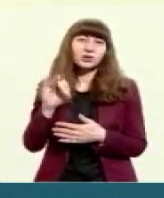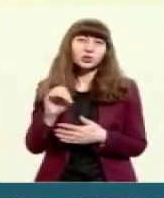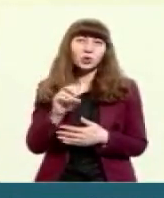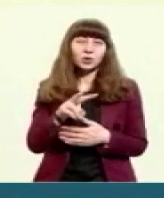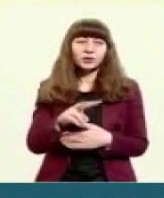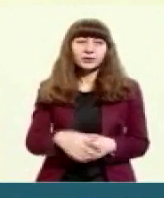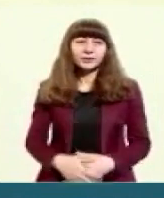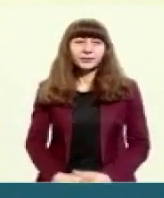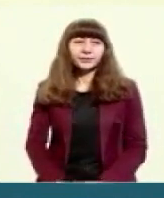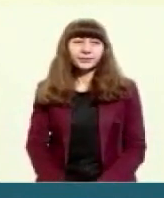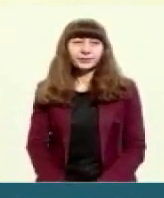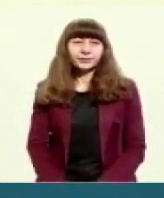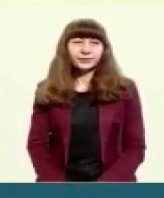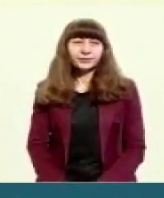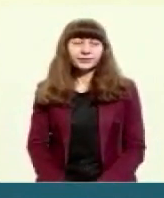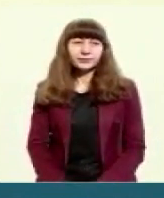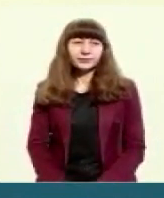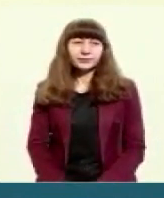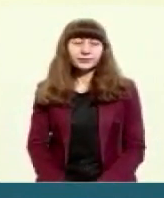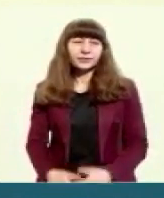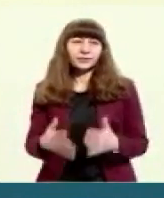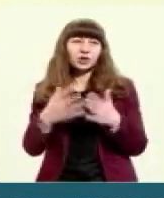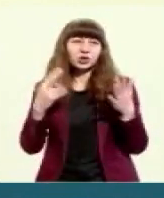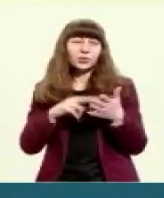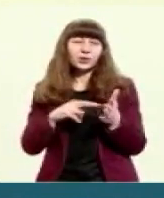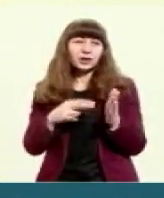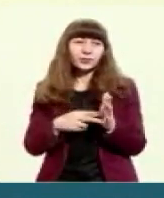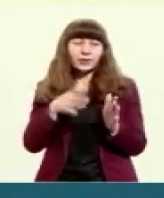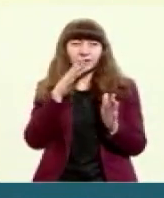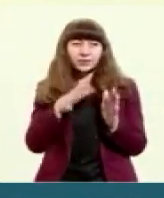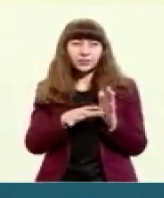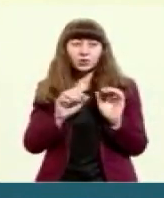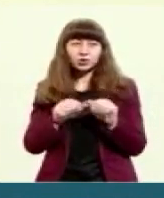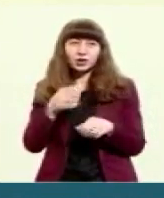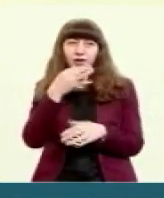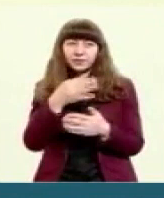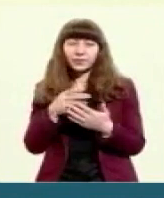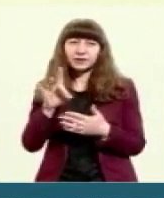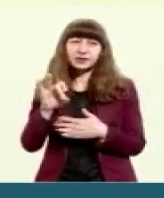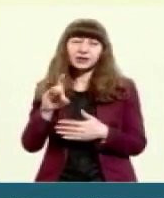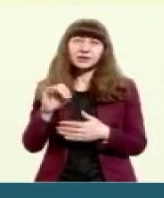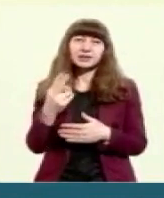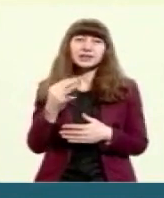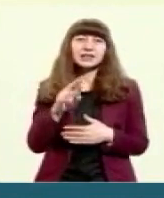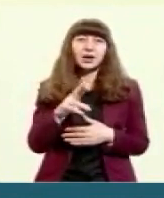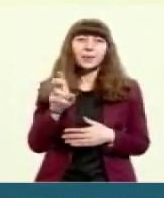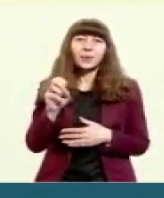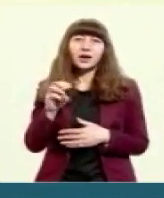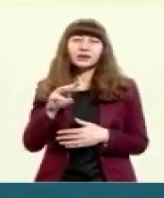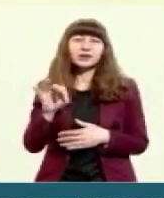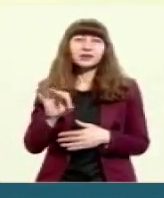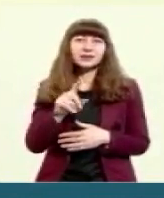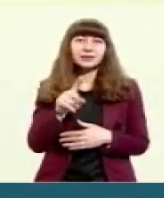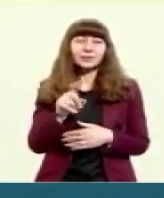надежность этой станции. Из больших проектов инфраструктурных по энергетике можно сказать, что вот подстанцию Батыс по заказу